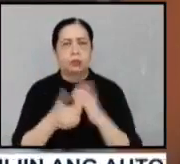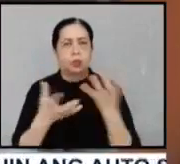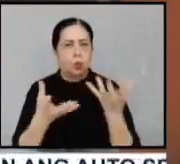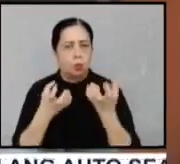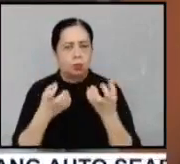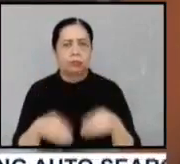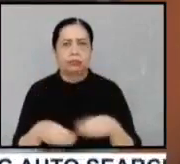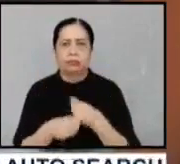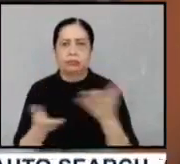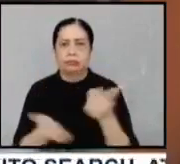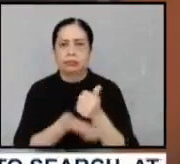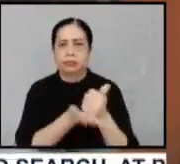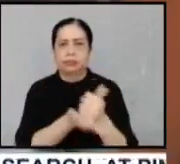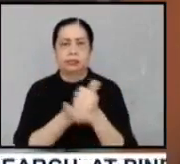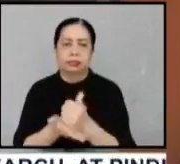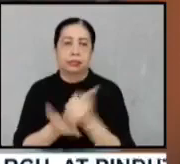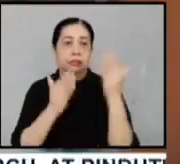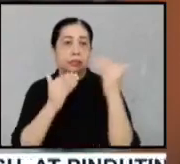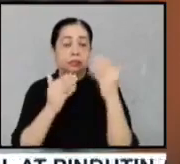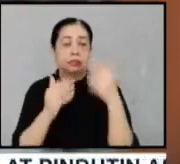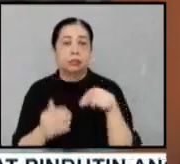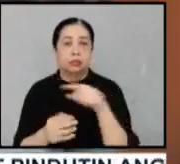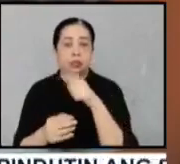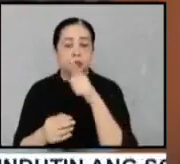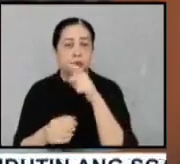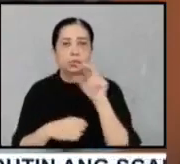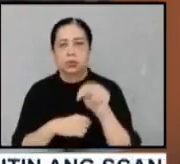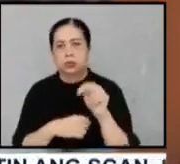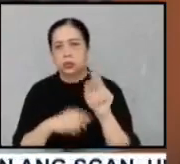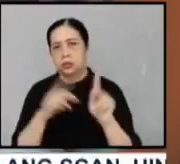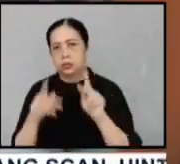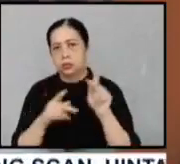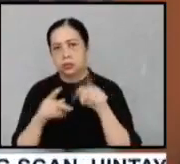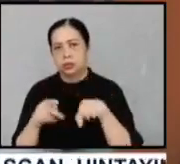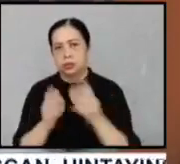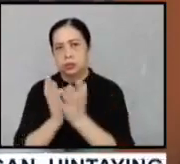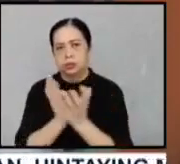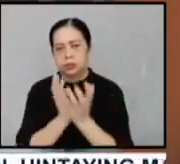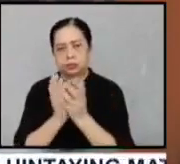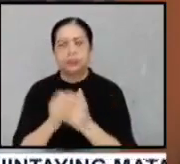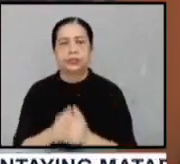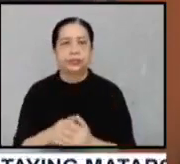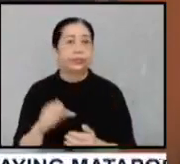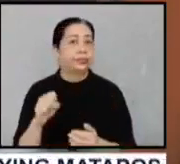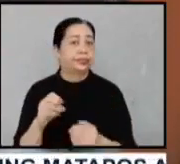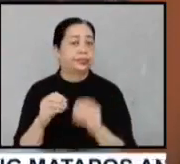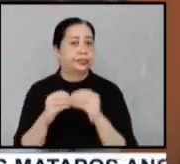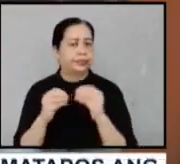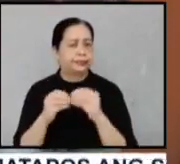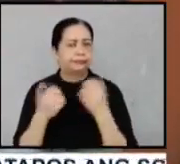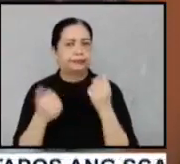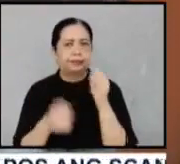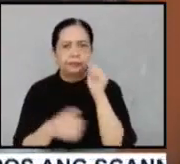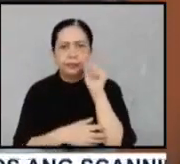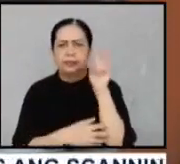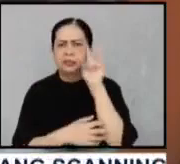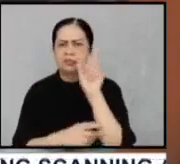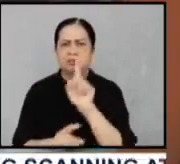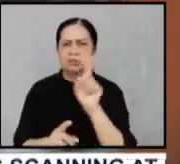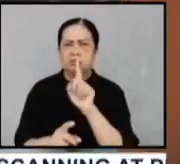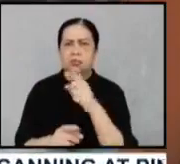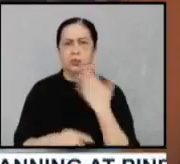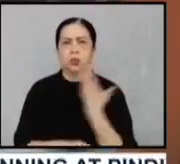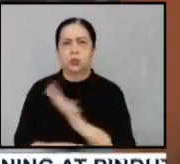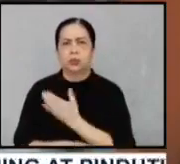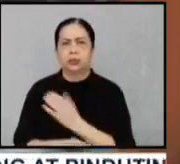ng tulong at pag-asa sa mga nangangailangan sa ating komunidad. Kaya naman, para lalo pa tayong mamulat kung ano nga ba ang We Care Group,